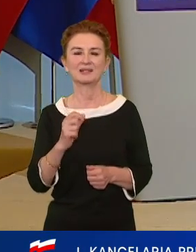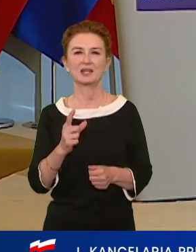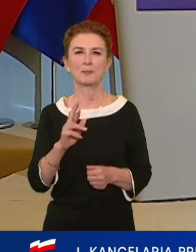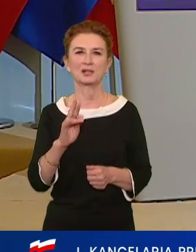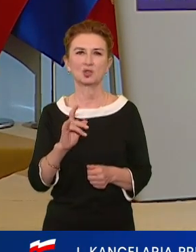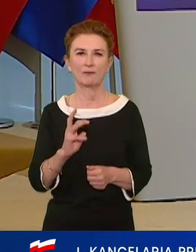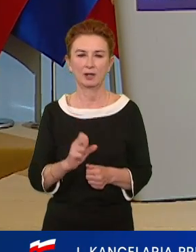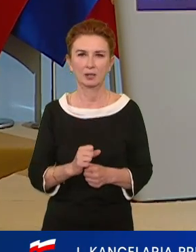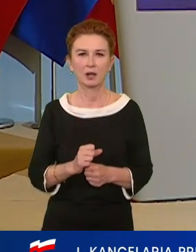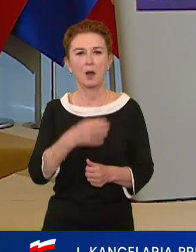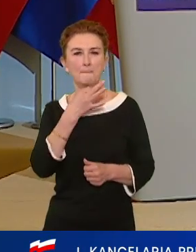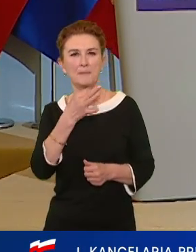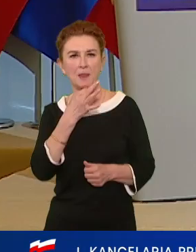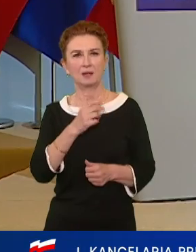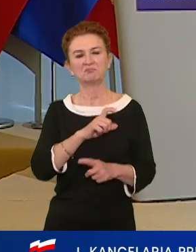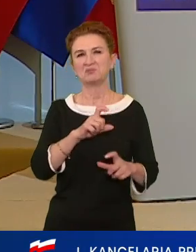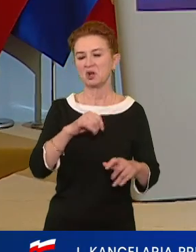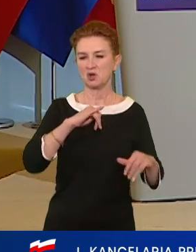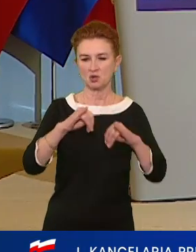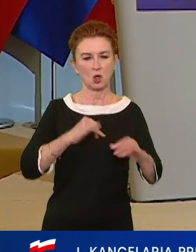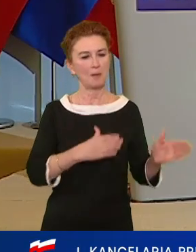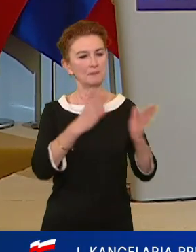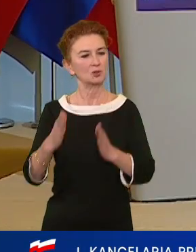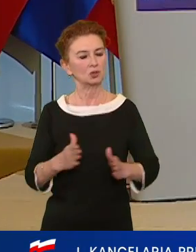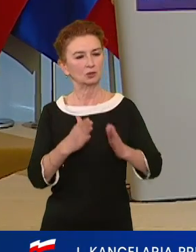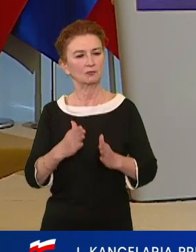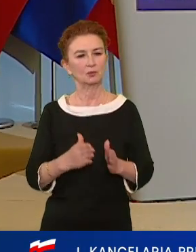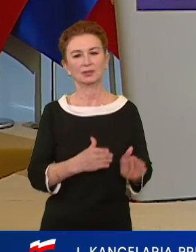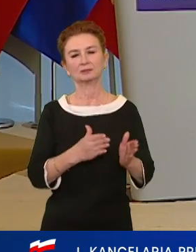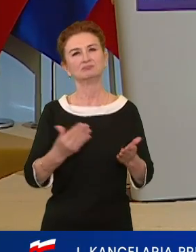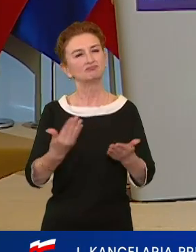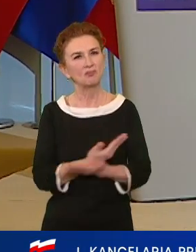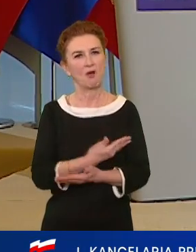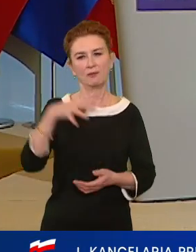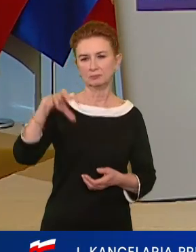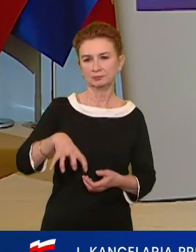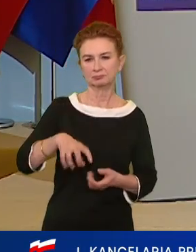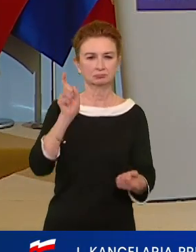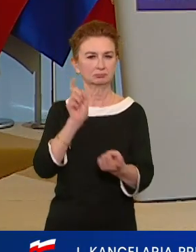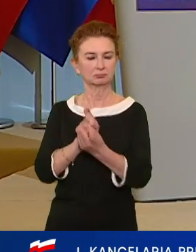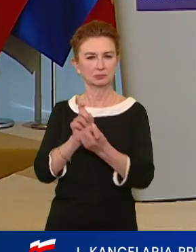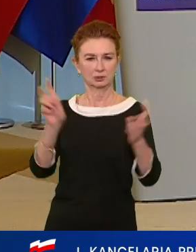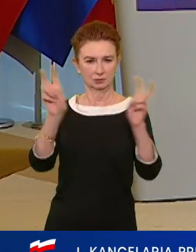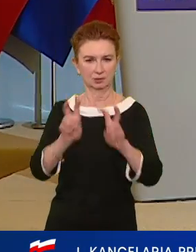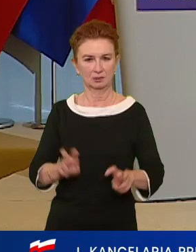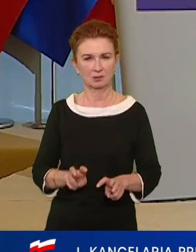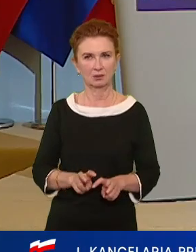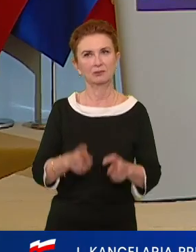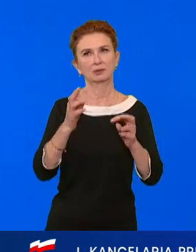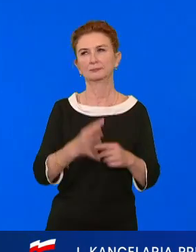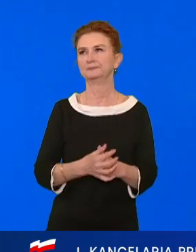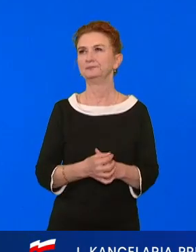redaktor pytał czy rząd przygotowuje kolejne pakiet antykryzysowy we i czy one mogą rozszerzyć tą kwotę ponad 300 milionów złotych w tej chwili jest